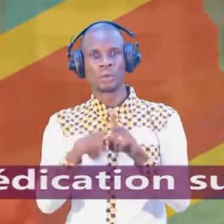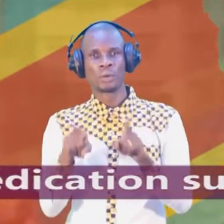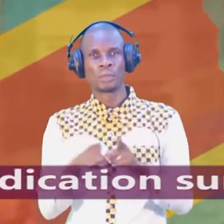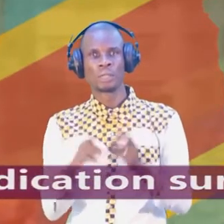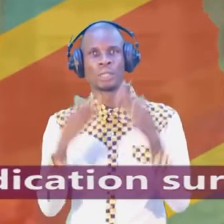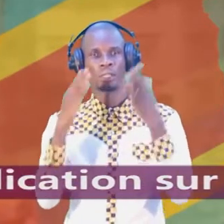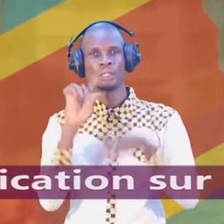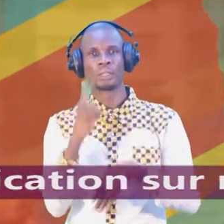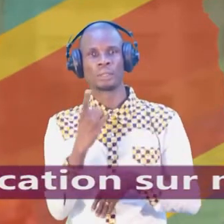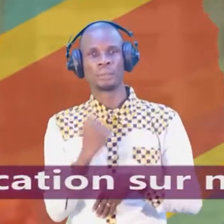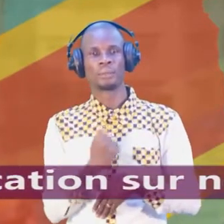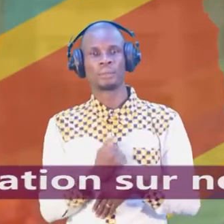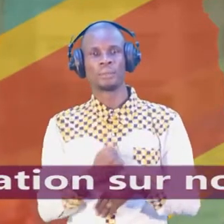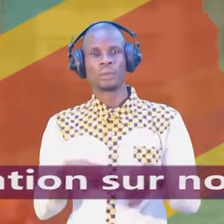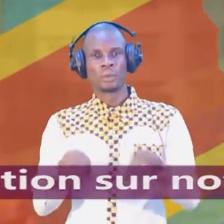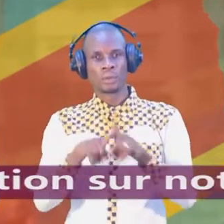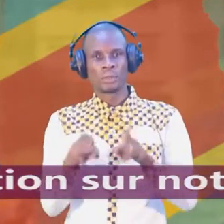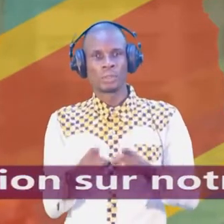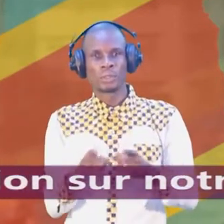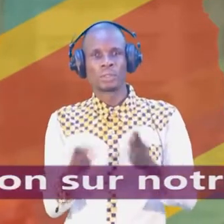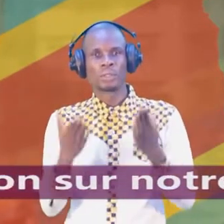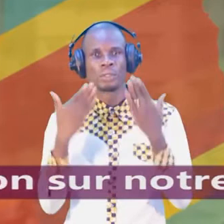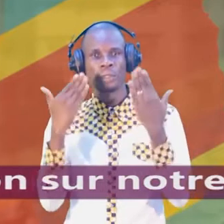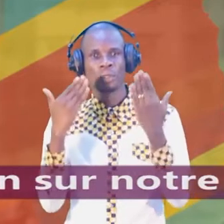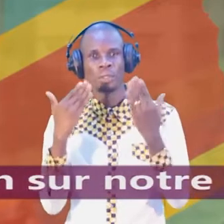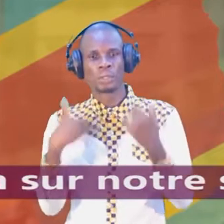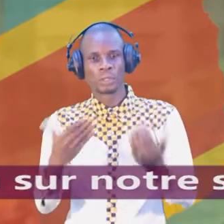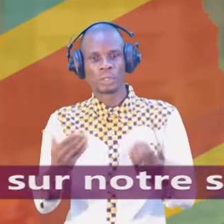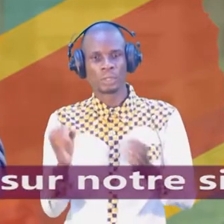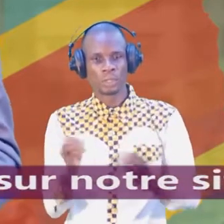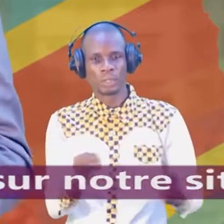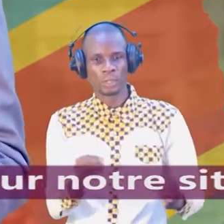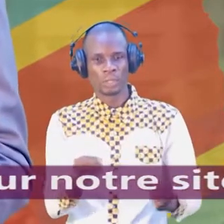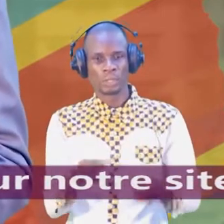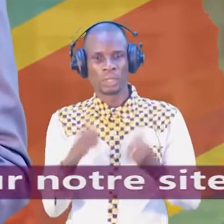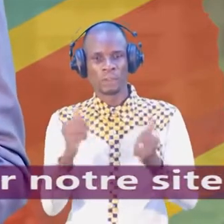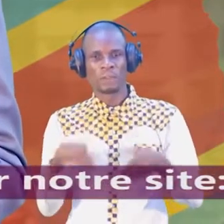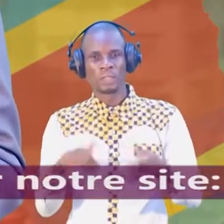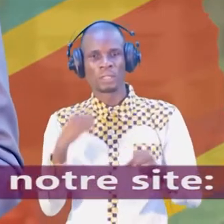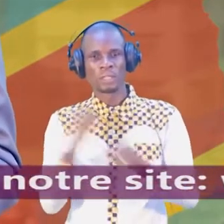seul mpe ya yemei qui pourvoit à la voix de ce qui yende azali